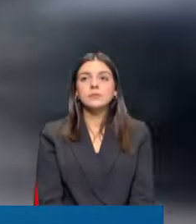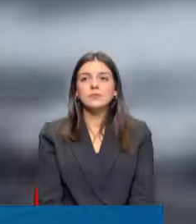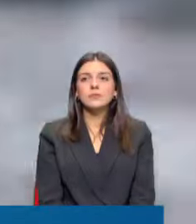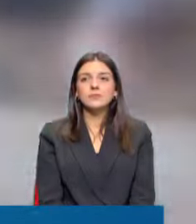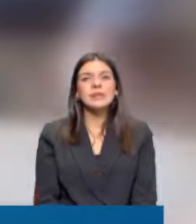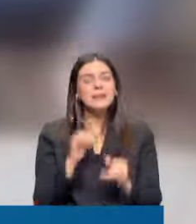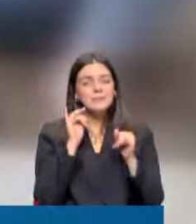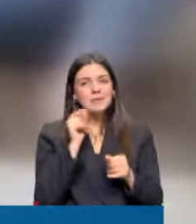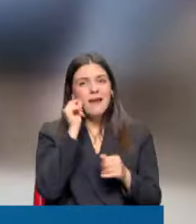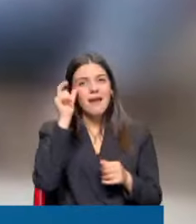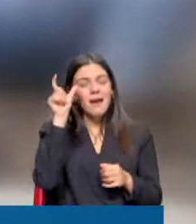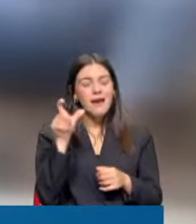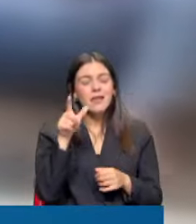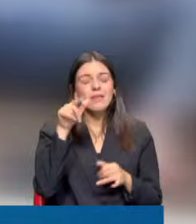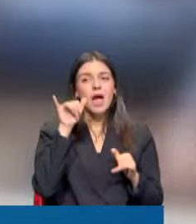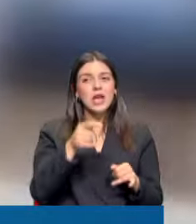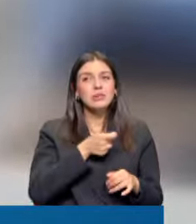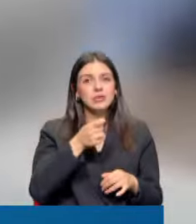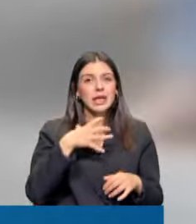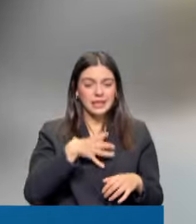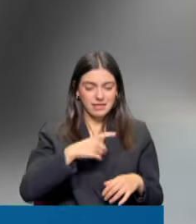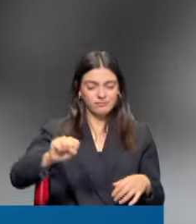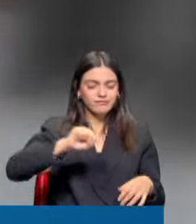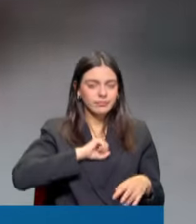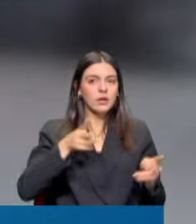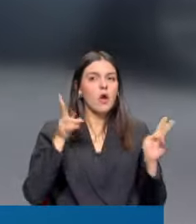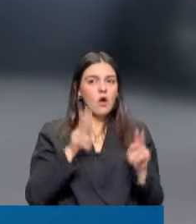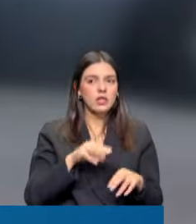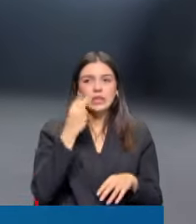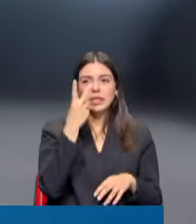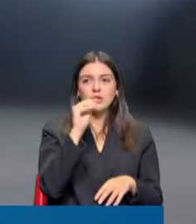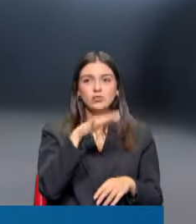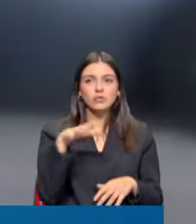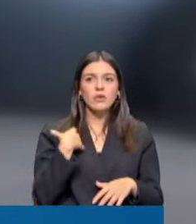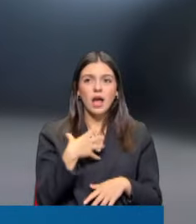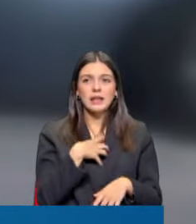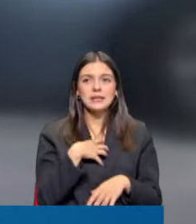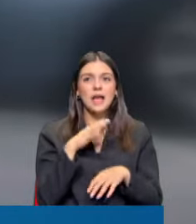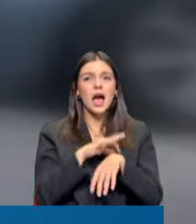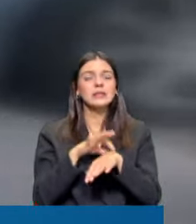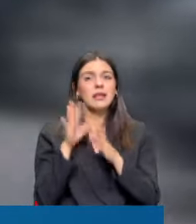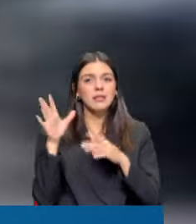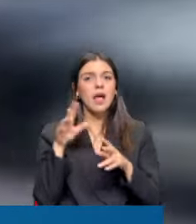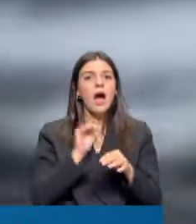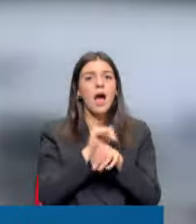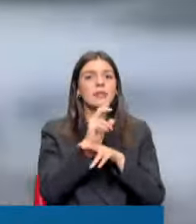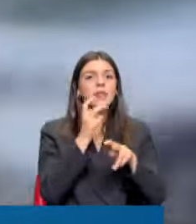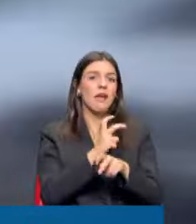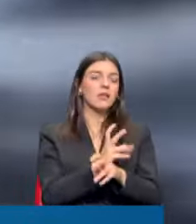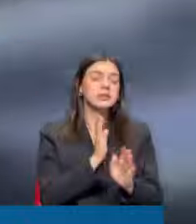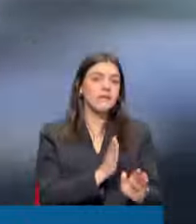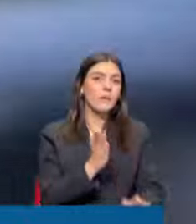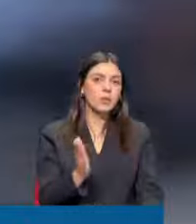Cani aynı bıçakla kendine de zarar verdi, o da öldü. İki çocuğunun annesi Esin Karabıyık'sa hastanede, hayati tehlikesi sürüyor.